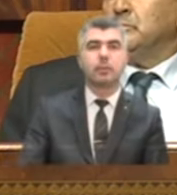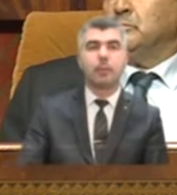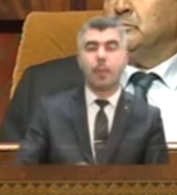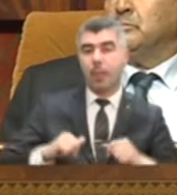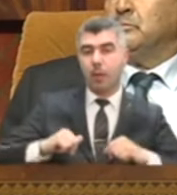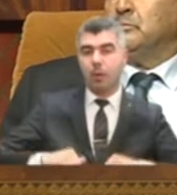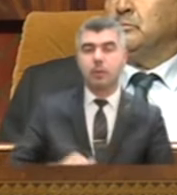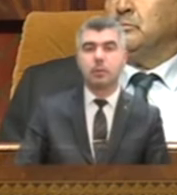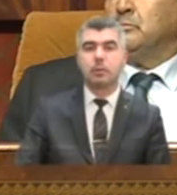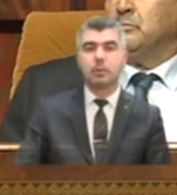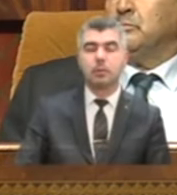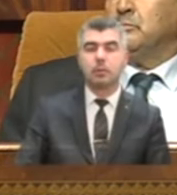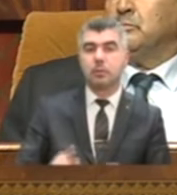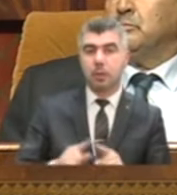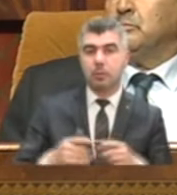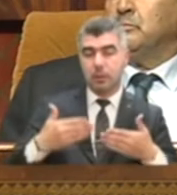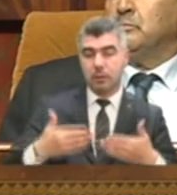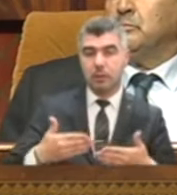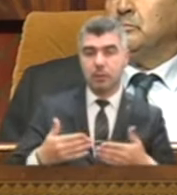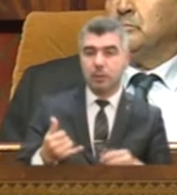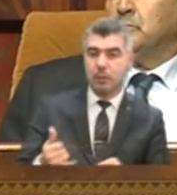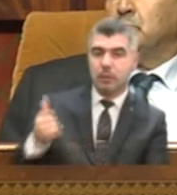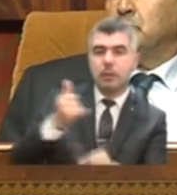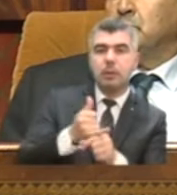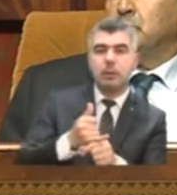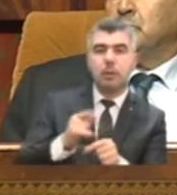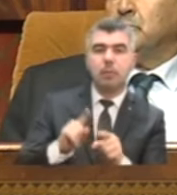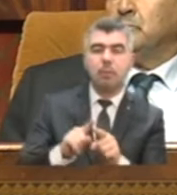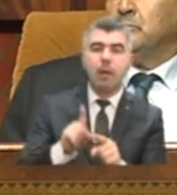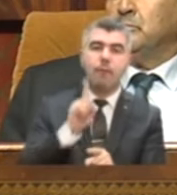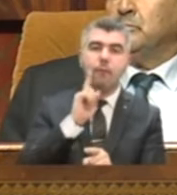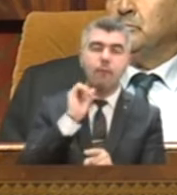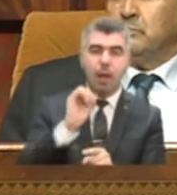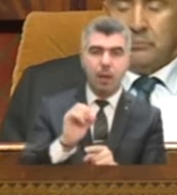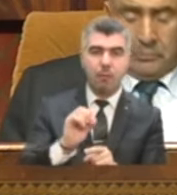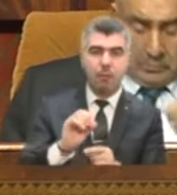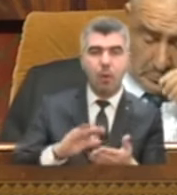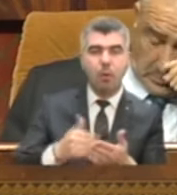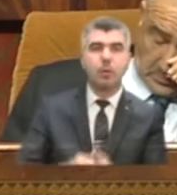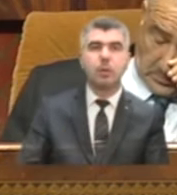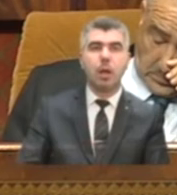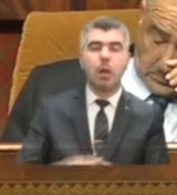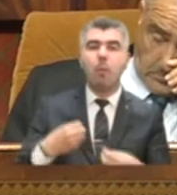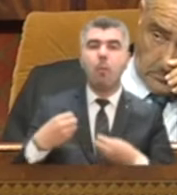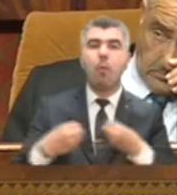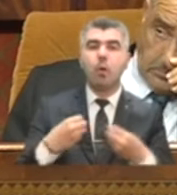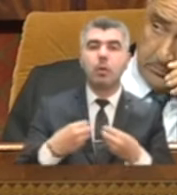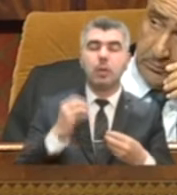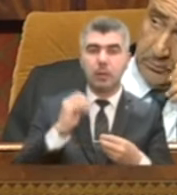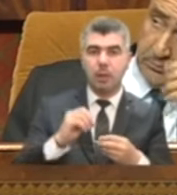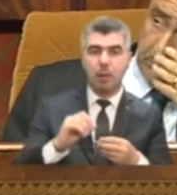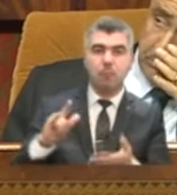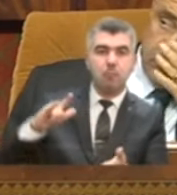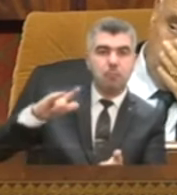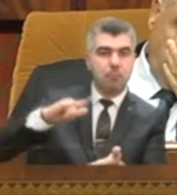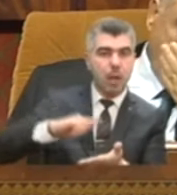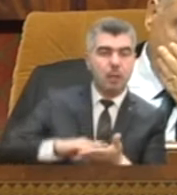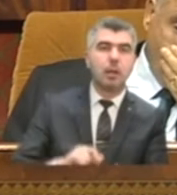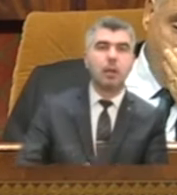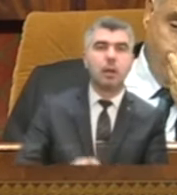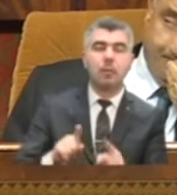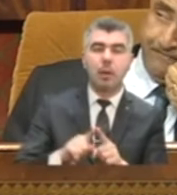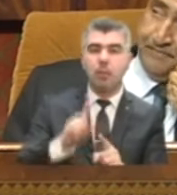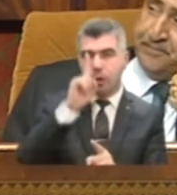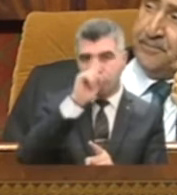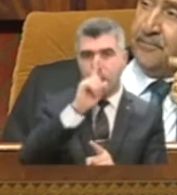الوزير، استبشرنا خيرا بتعيين السيد عادل فقير من طرف جلالة الملك نصره الله على رأس المكتب الوطني للمطارات، ونتمنى أن